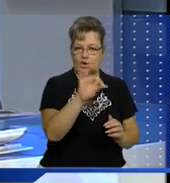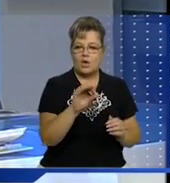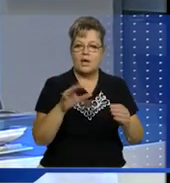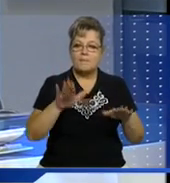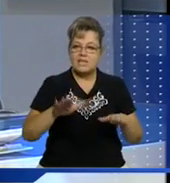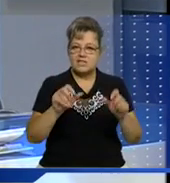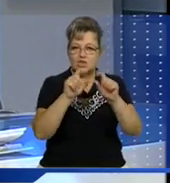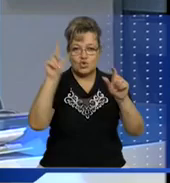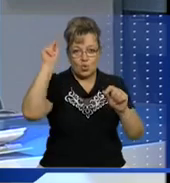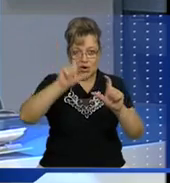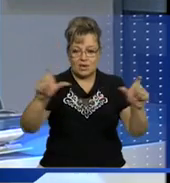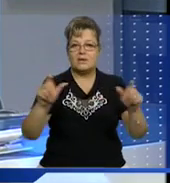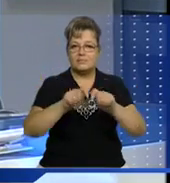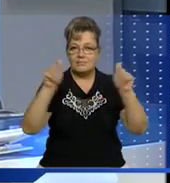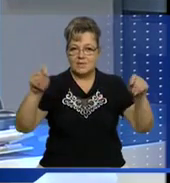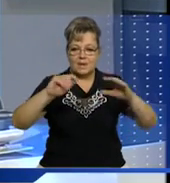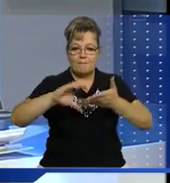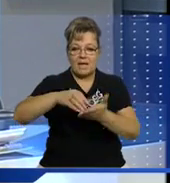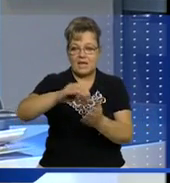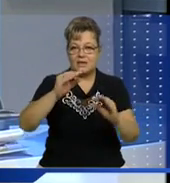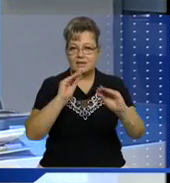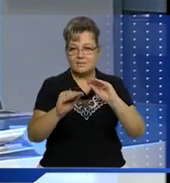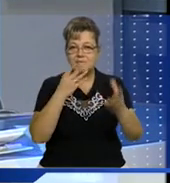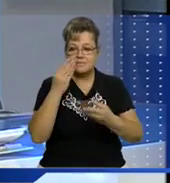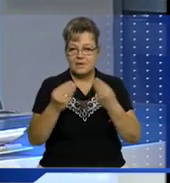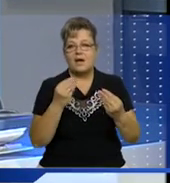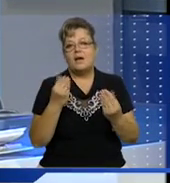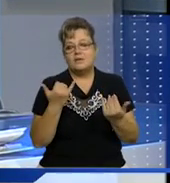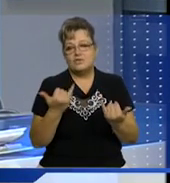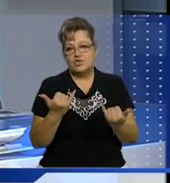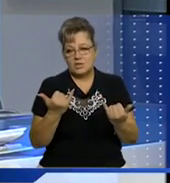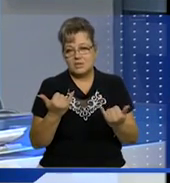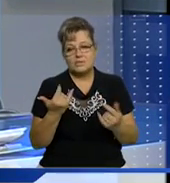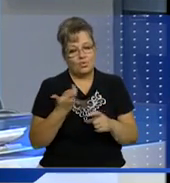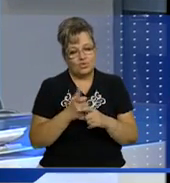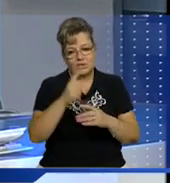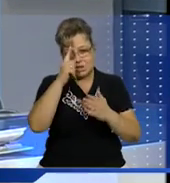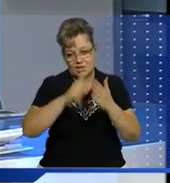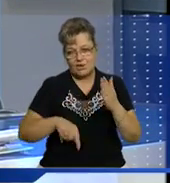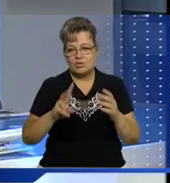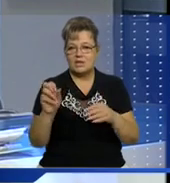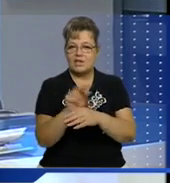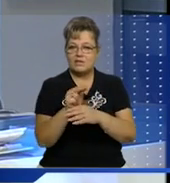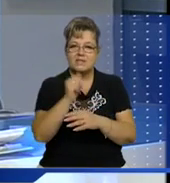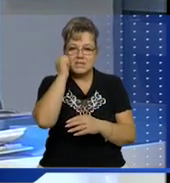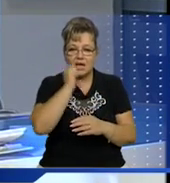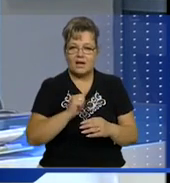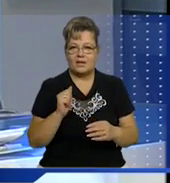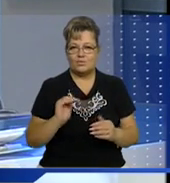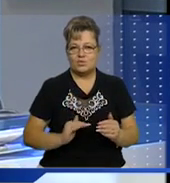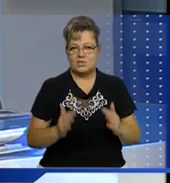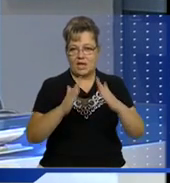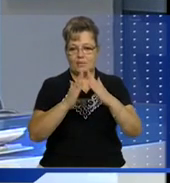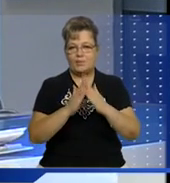Лакиера. Местные школьники воссоздали имение в виде макета. Сейчас историческое место в аварийном состоянии, но жители села очень надеются